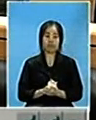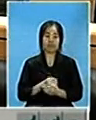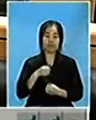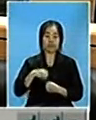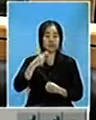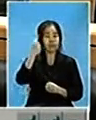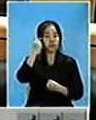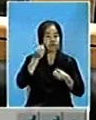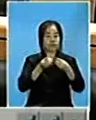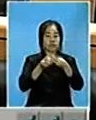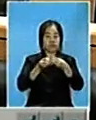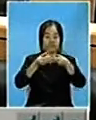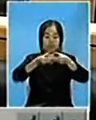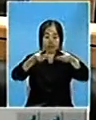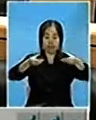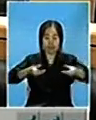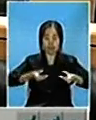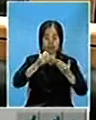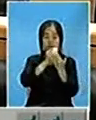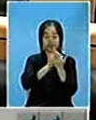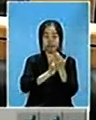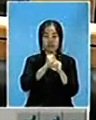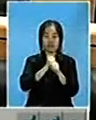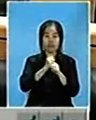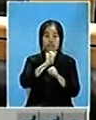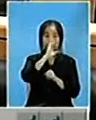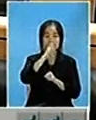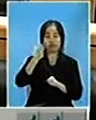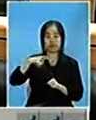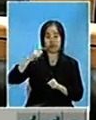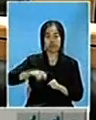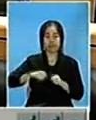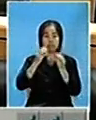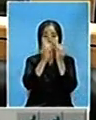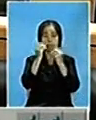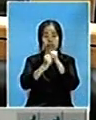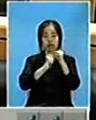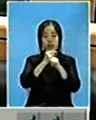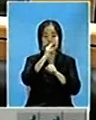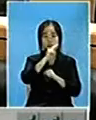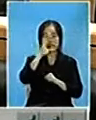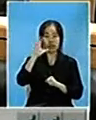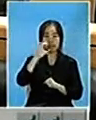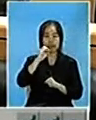ำปี2553นะครับของศาลรัฐธรรมนูญที่ได้เสนอต่อสภาผู้แทนราษฎรในวัน